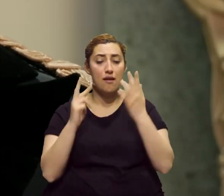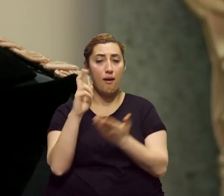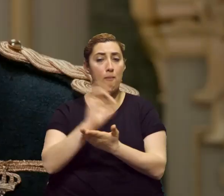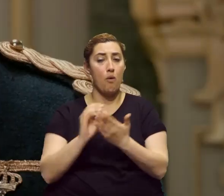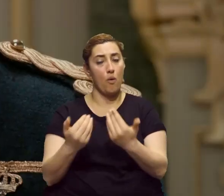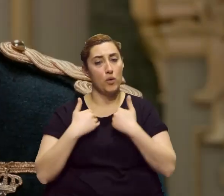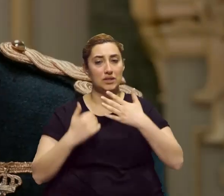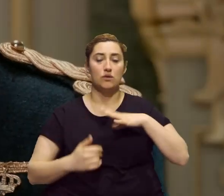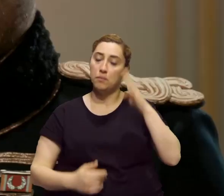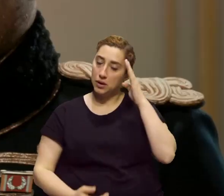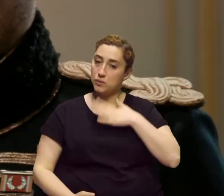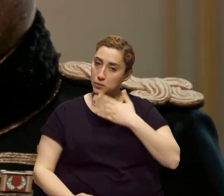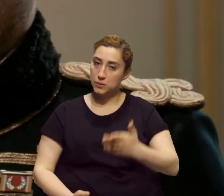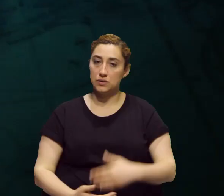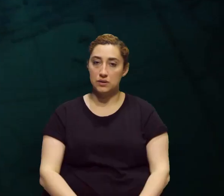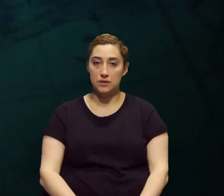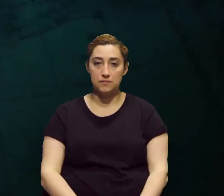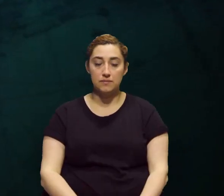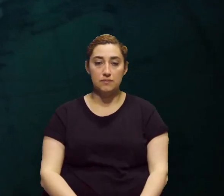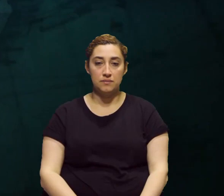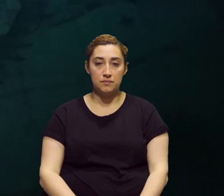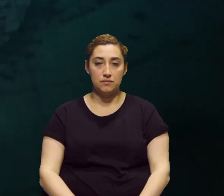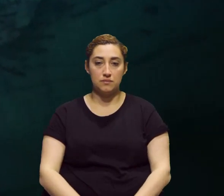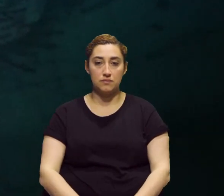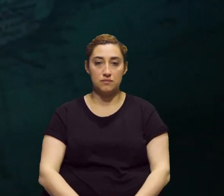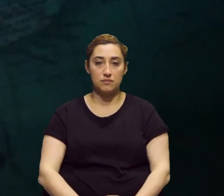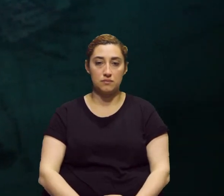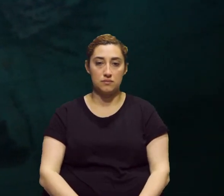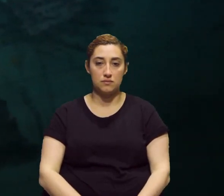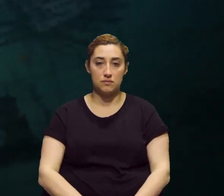rapor istiyorum. Baş üstüne majesteleri. Büyük bir dünya haritası.